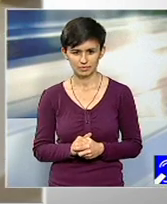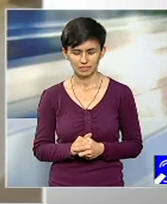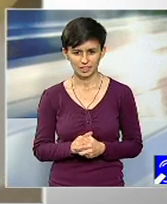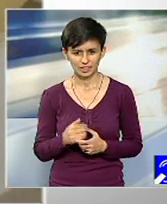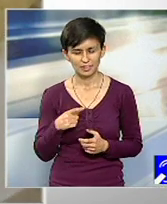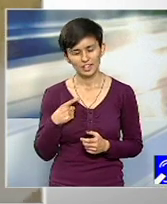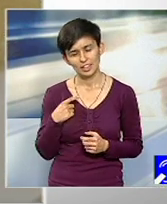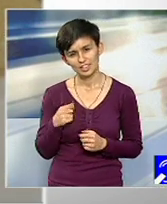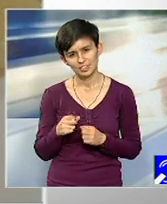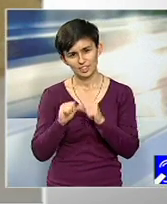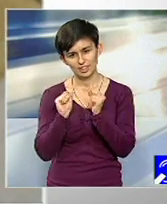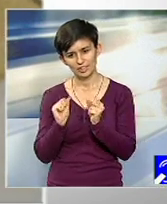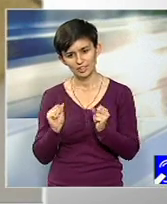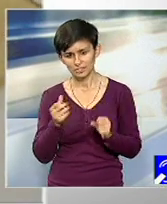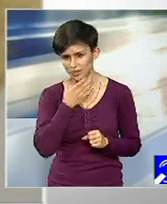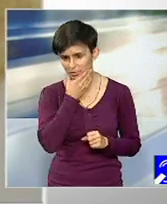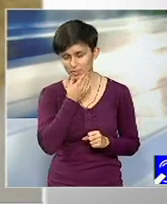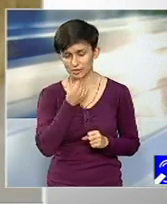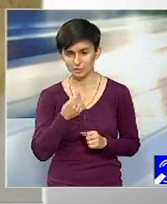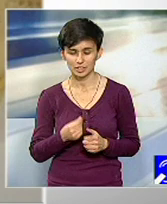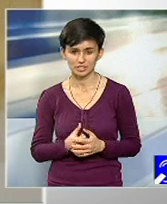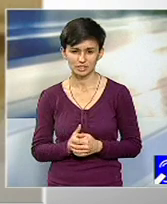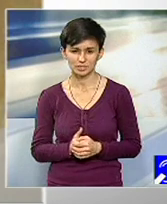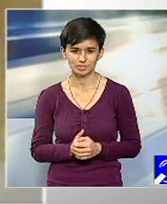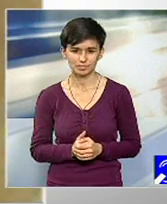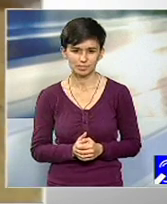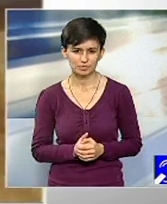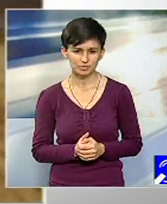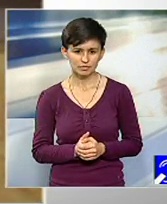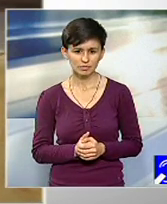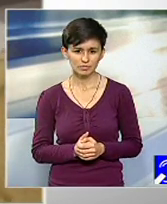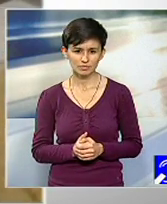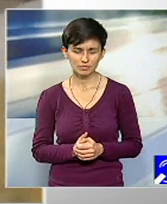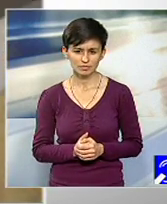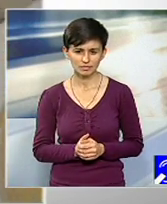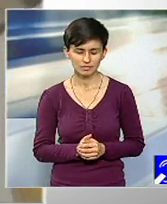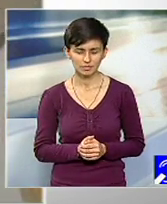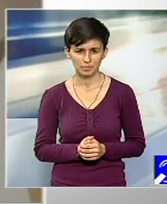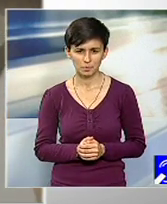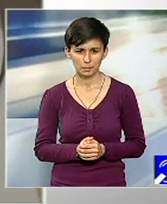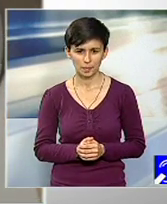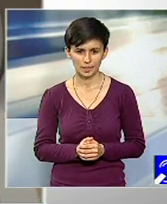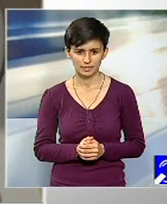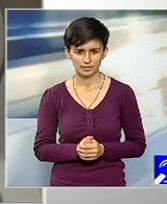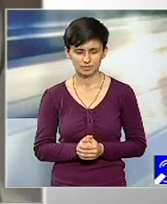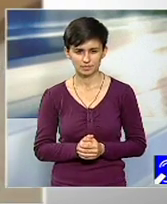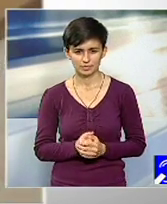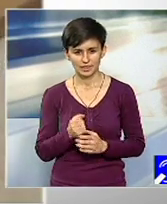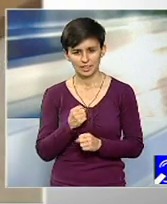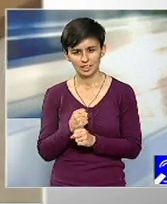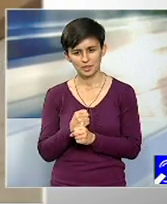Ce bine arată. Și sunt convins că și gustul... Și super. Încă una mai fac. Încă una?